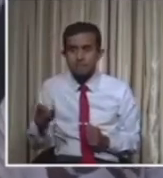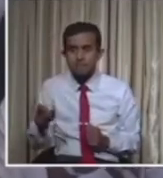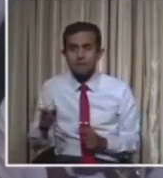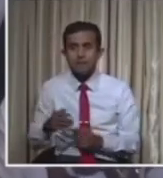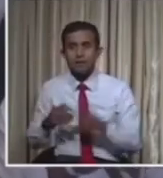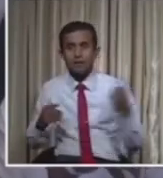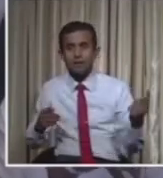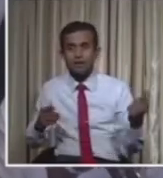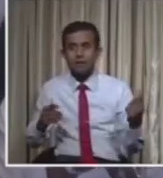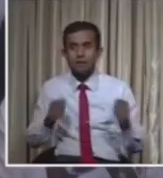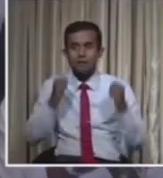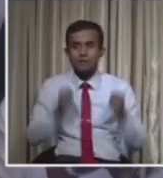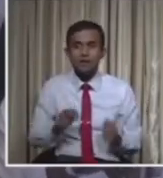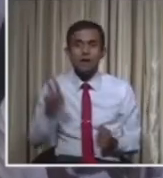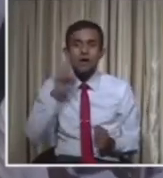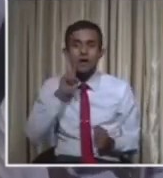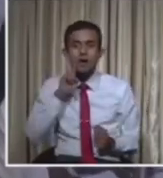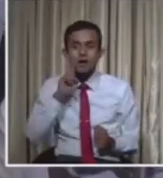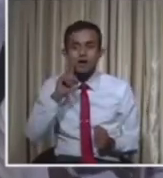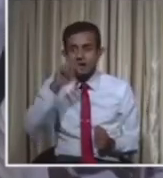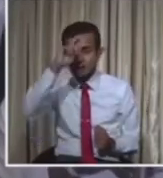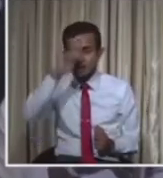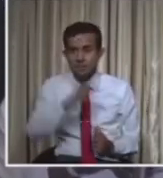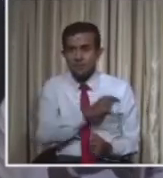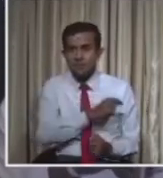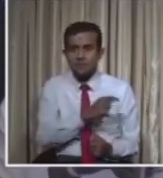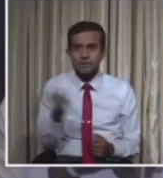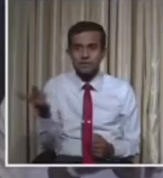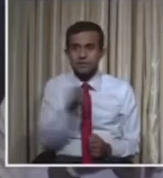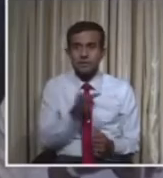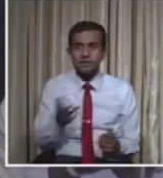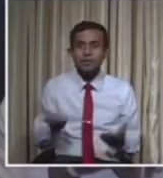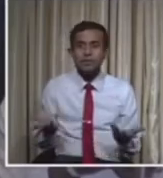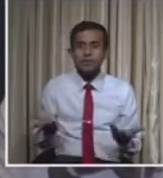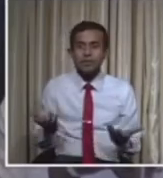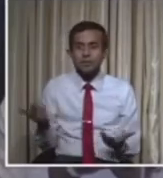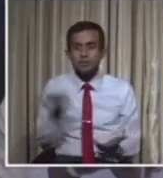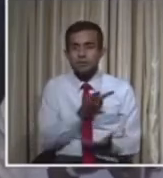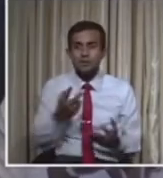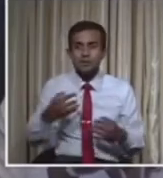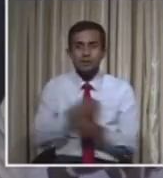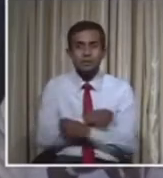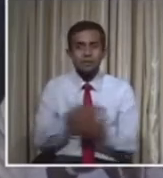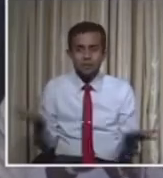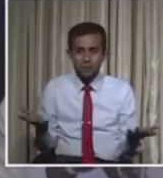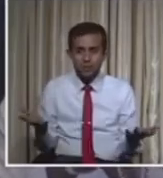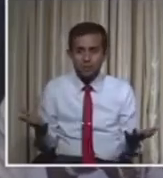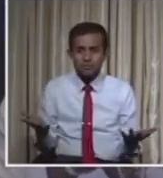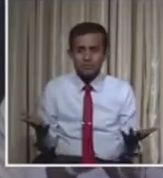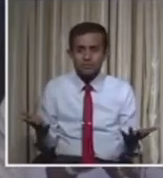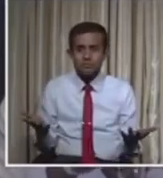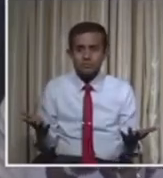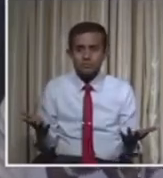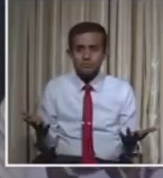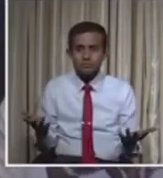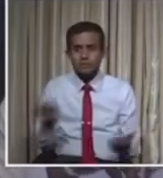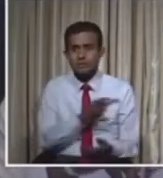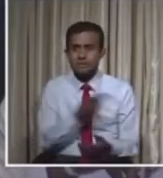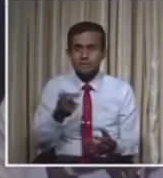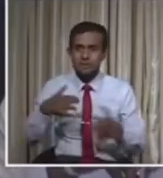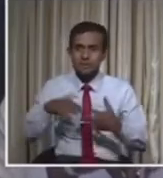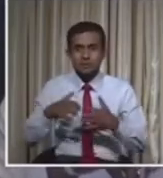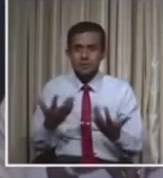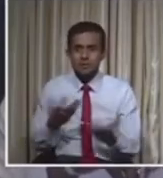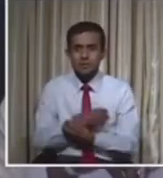අනිත් පැත්තෙන් වාඩියන් ඉන්න රනිල් වික්‍රමසිංහ දෙන්නම දැන් මොකෝ දැන් දෙන්නගේ රෙදි ගලවනව නේද හොඳට දෙන්නගේ අවුලක් නැතුව